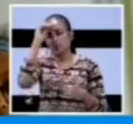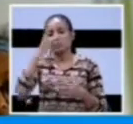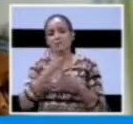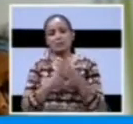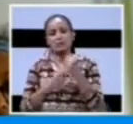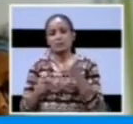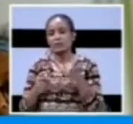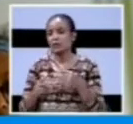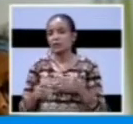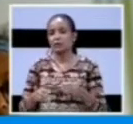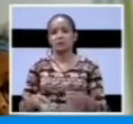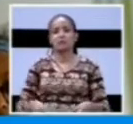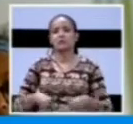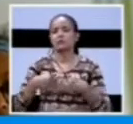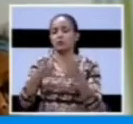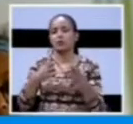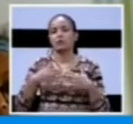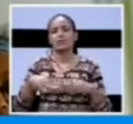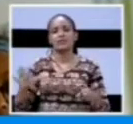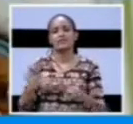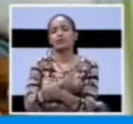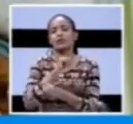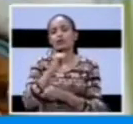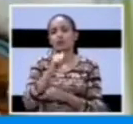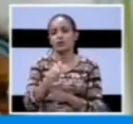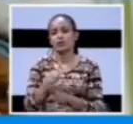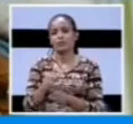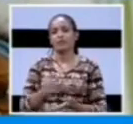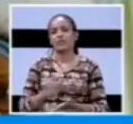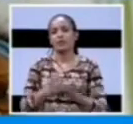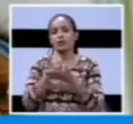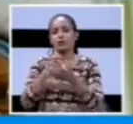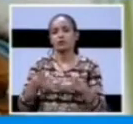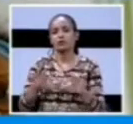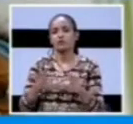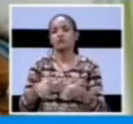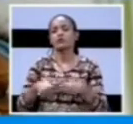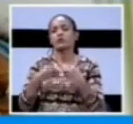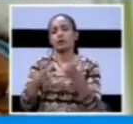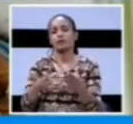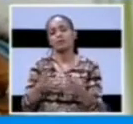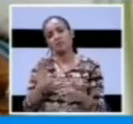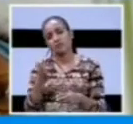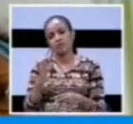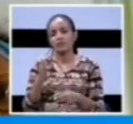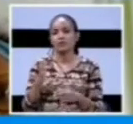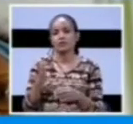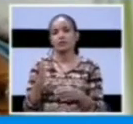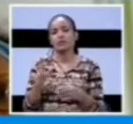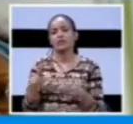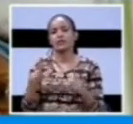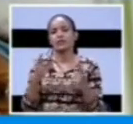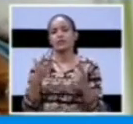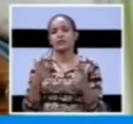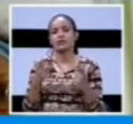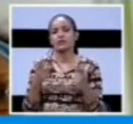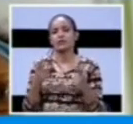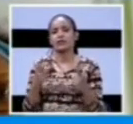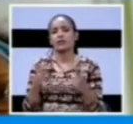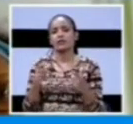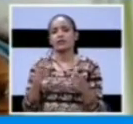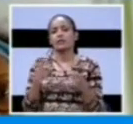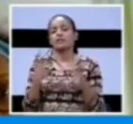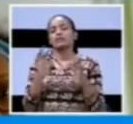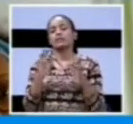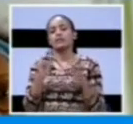ሕዚ ኣወፍዮም ማለት እኹሉ ኣይኮነን። ሓገዞም ንምብርካት ምናልባት በዚ ኣጋጣሚ ናይ ቲዲኤ